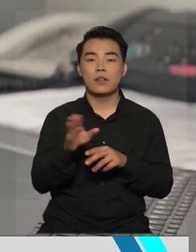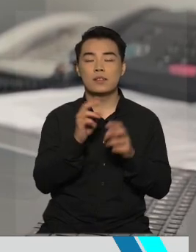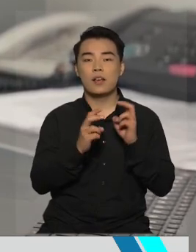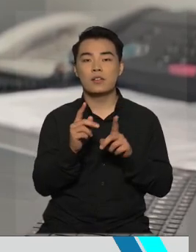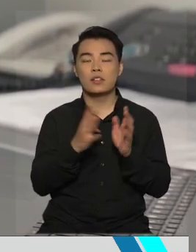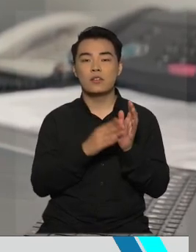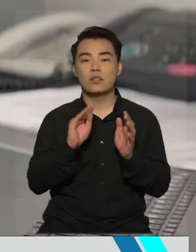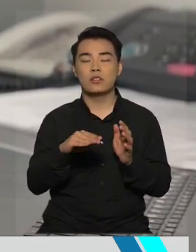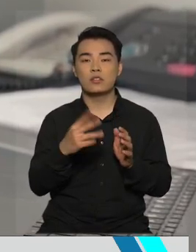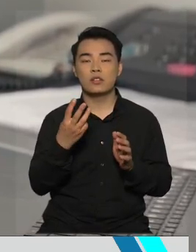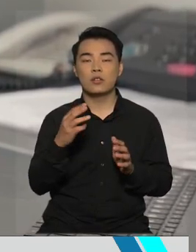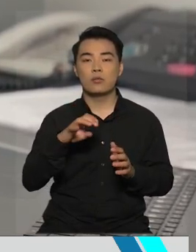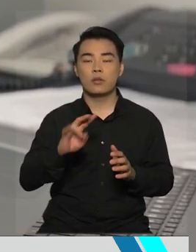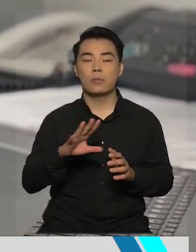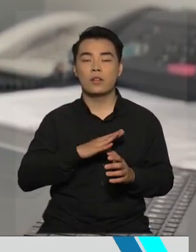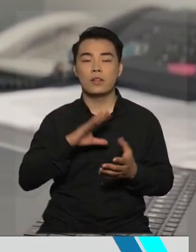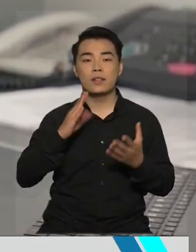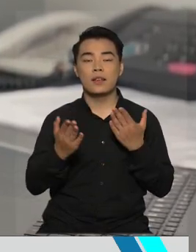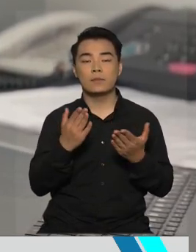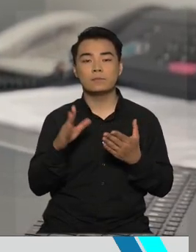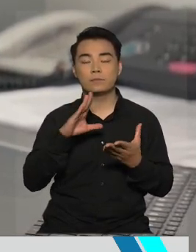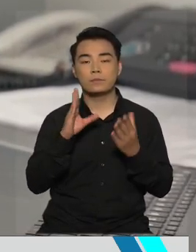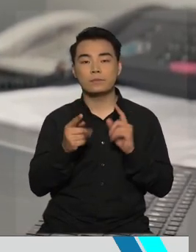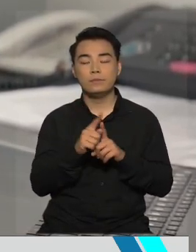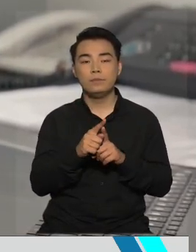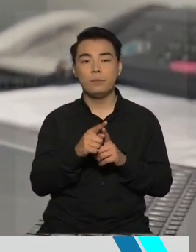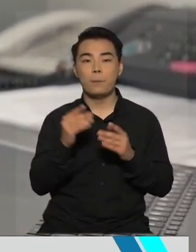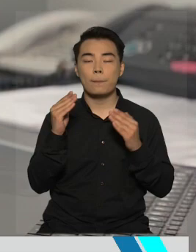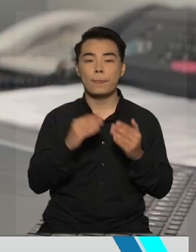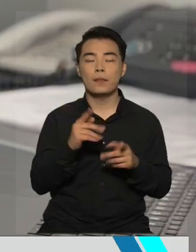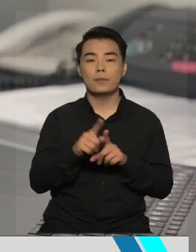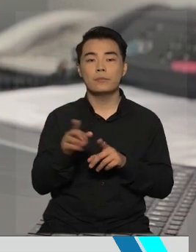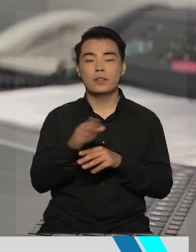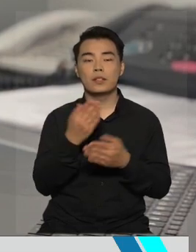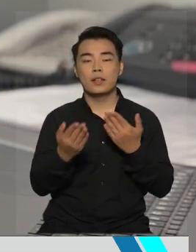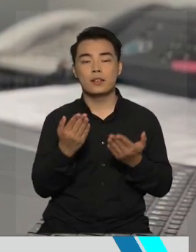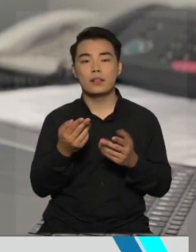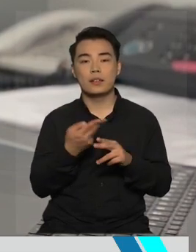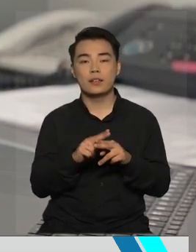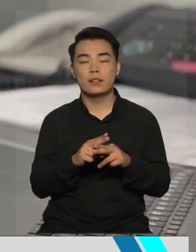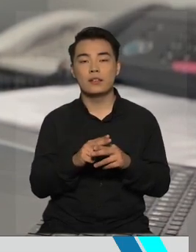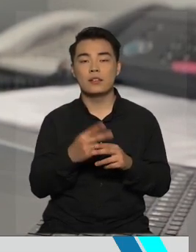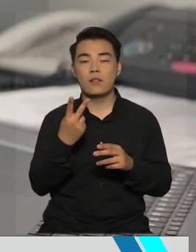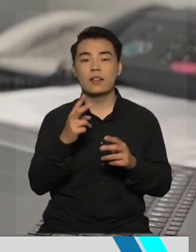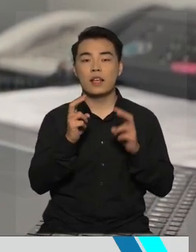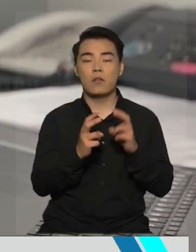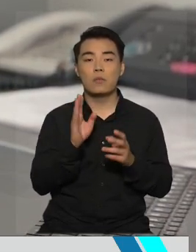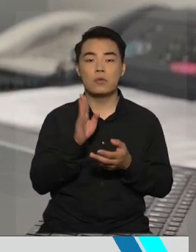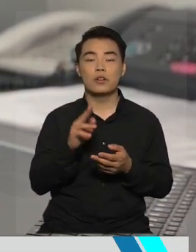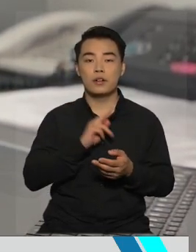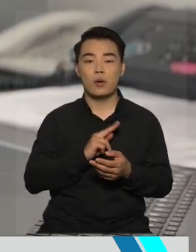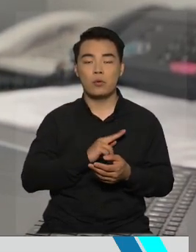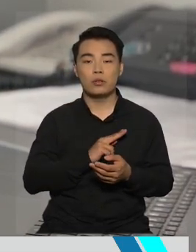тонн. Если вот динамика показывает нынешняя, если эти сахзаводы, два завода будут